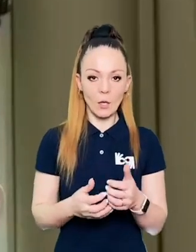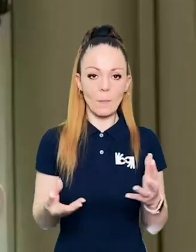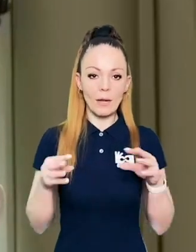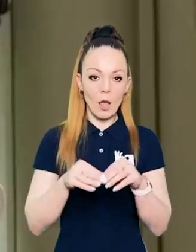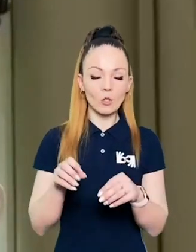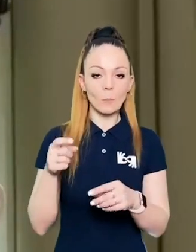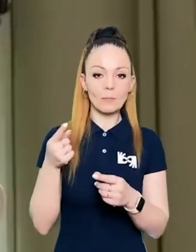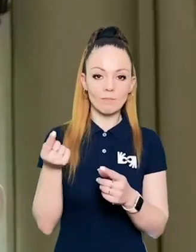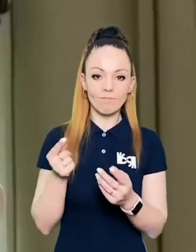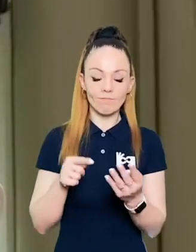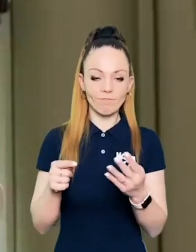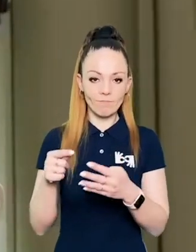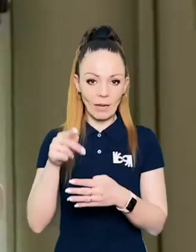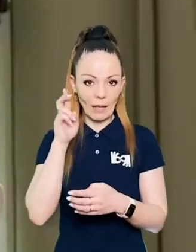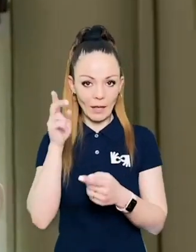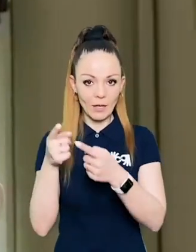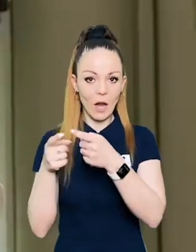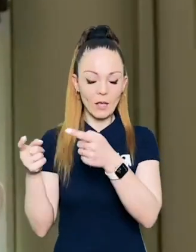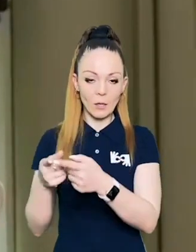посередником разом з тими країнами,